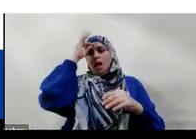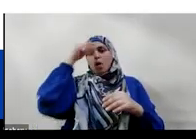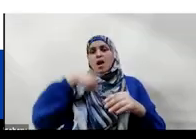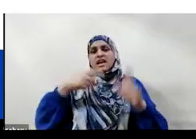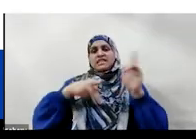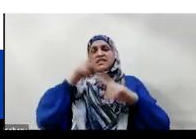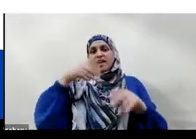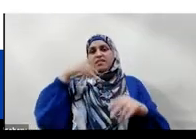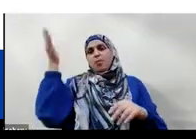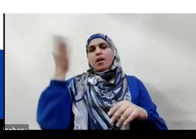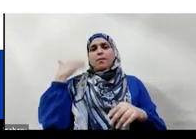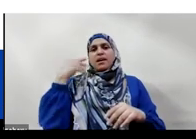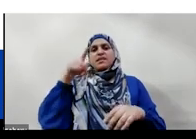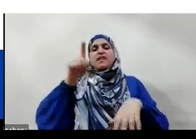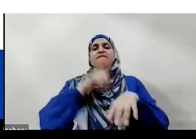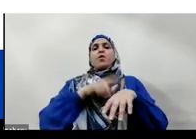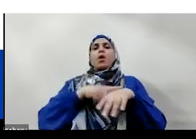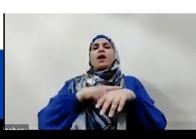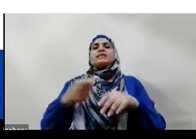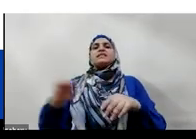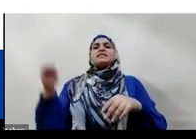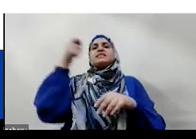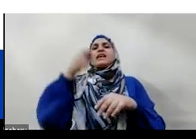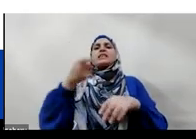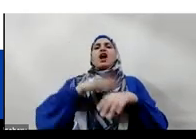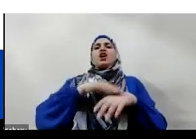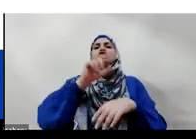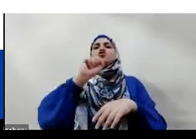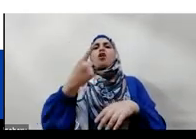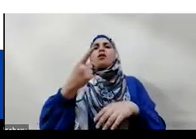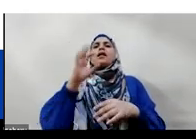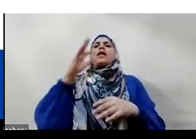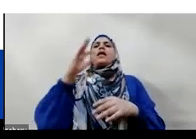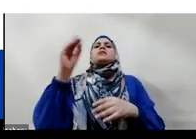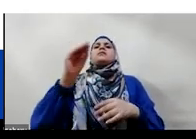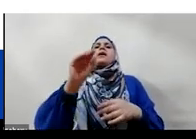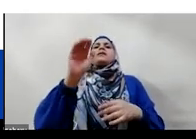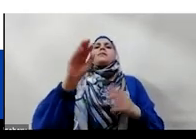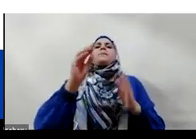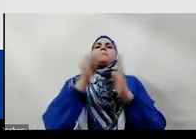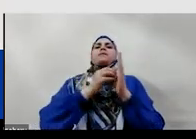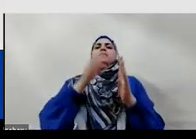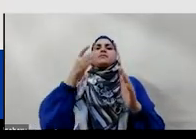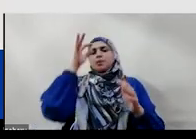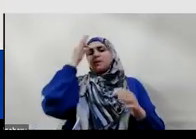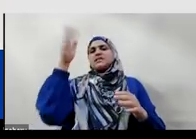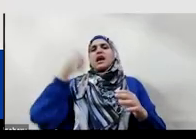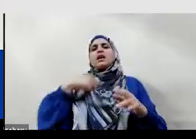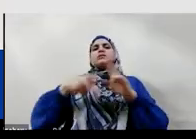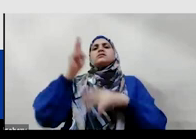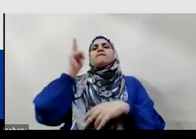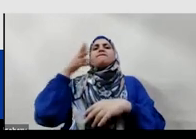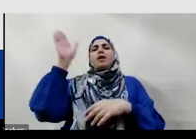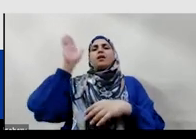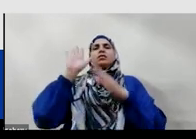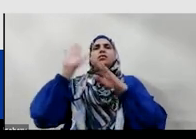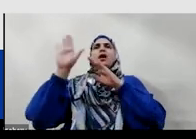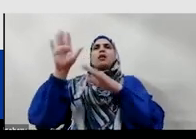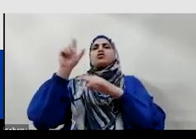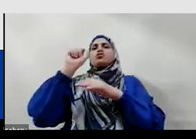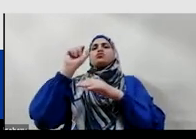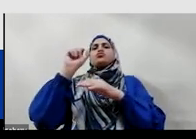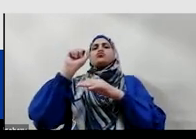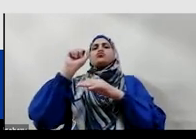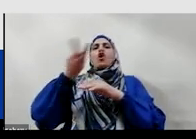دولة بالخارج لمدة أزيد من شهر لازم أحطها، فبدوس add new experience abroad وبكتب اسم الدولة اللي أنا